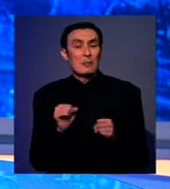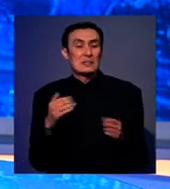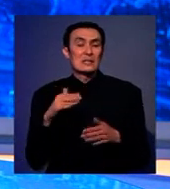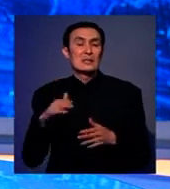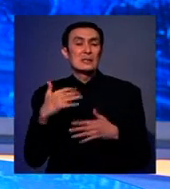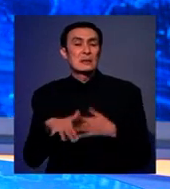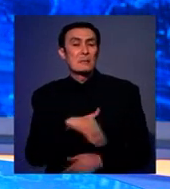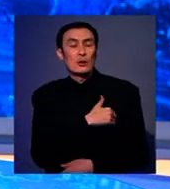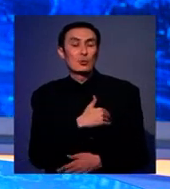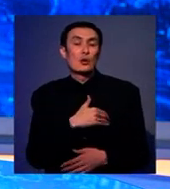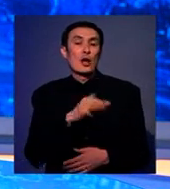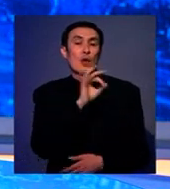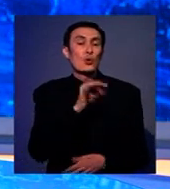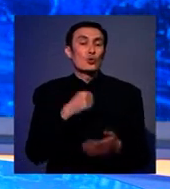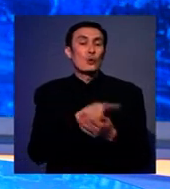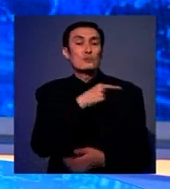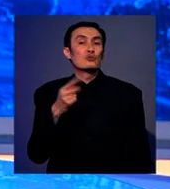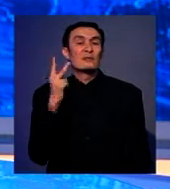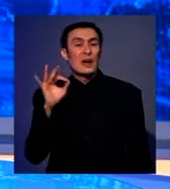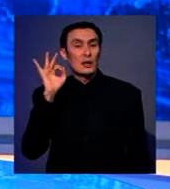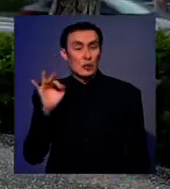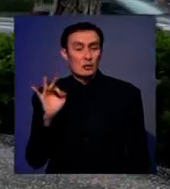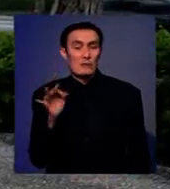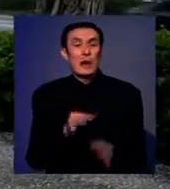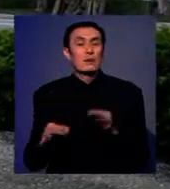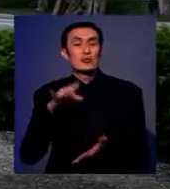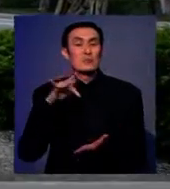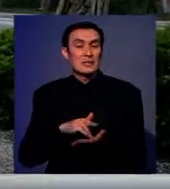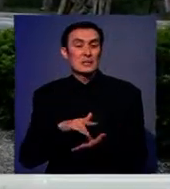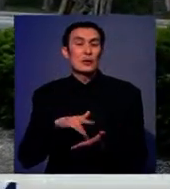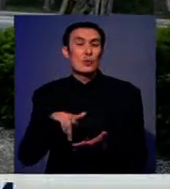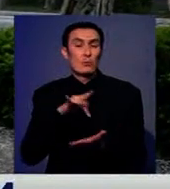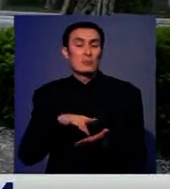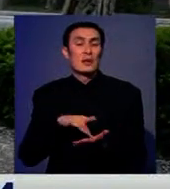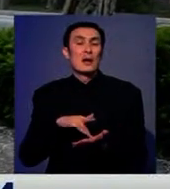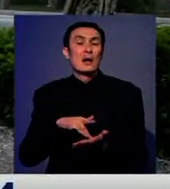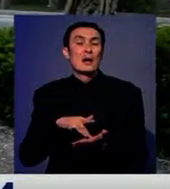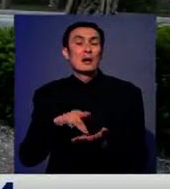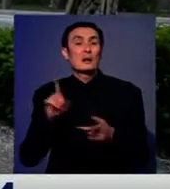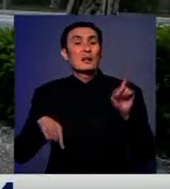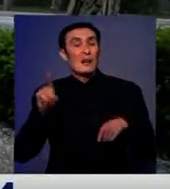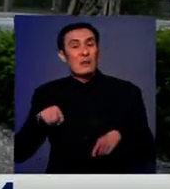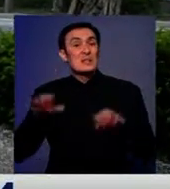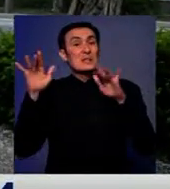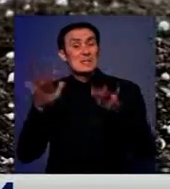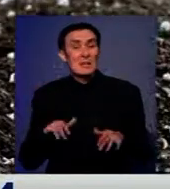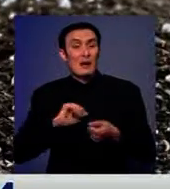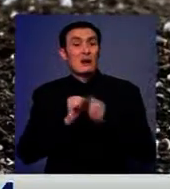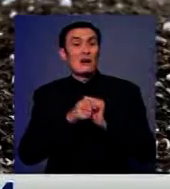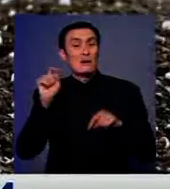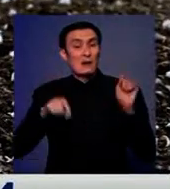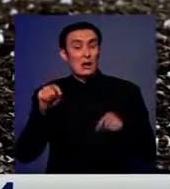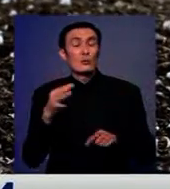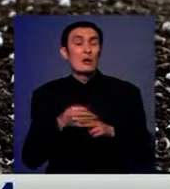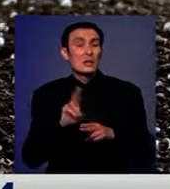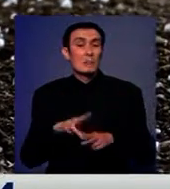Средняя температура в регионе от 0 до минус 2 градусов. В областном центре даже прошел кратковременный снег, местами град. Впрочем, для